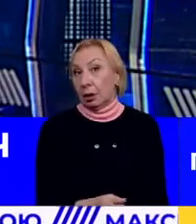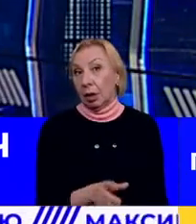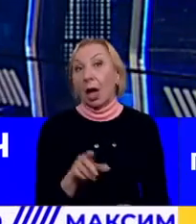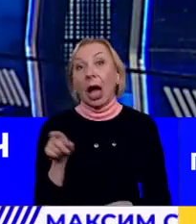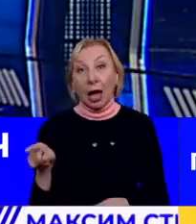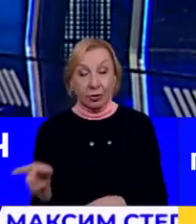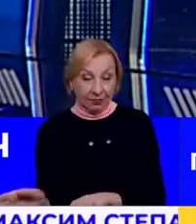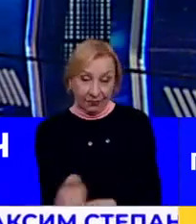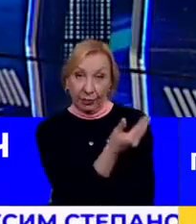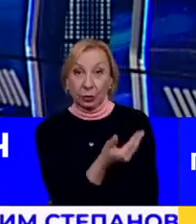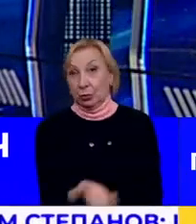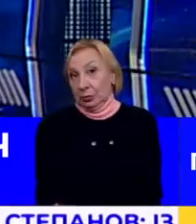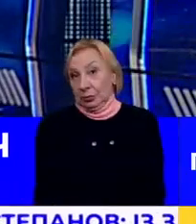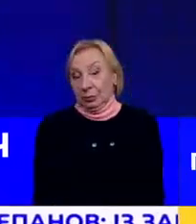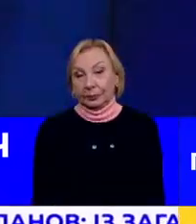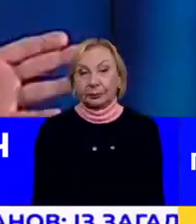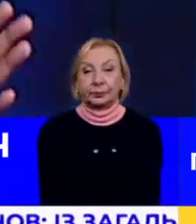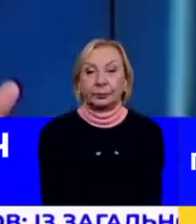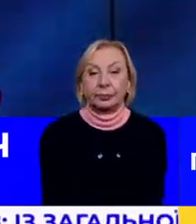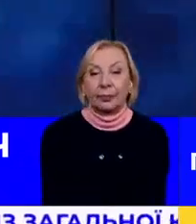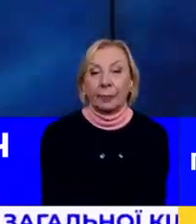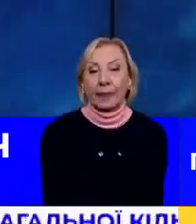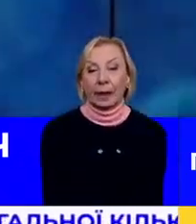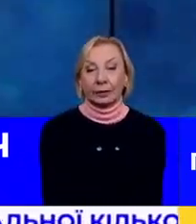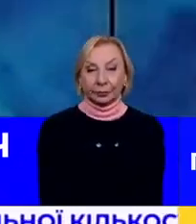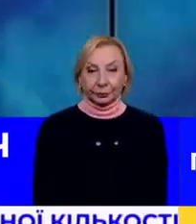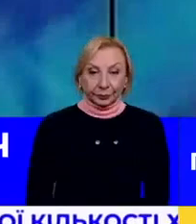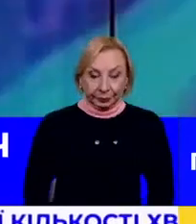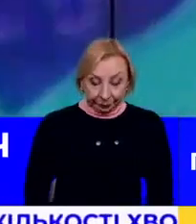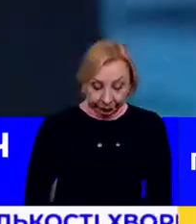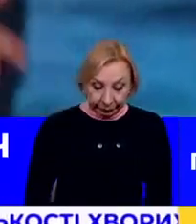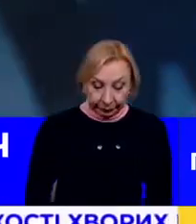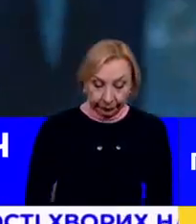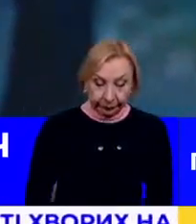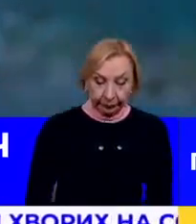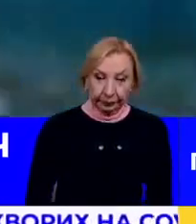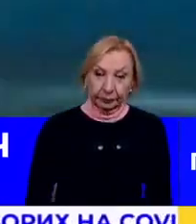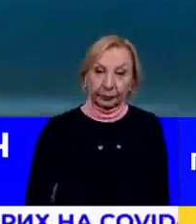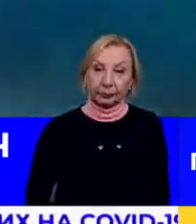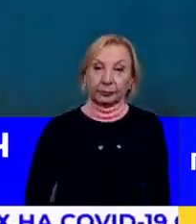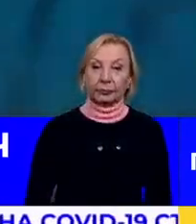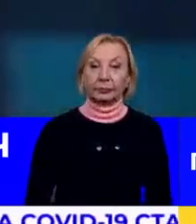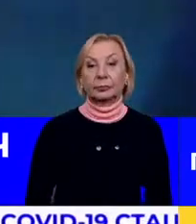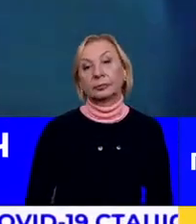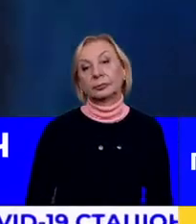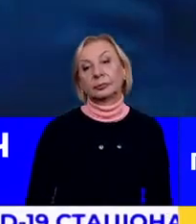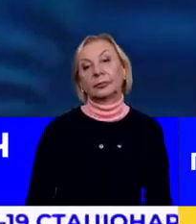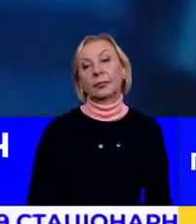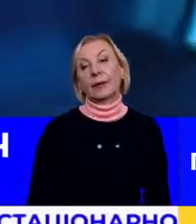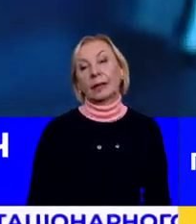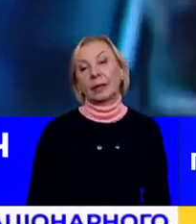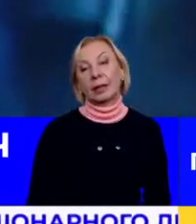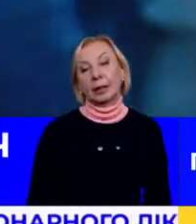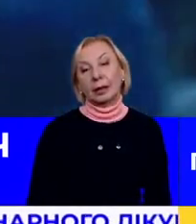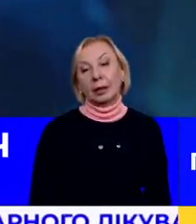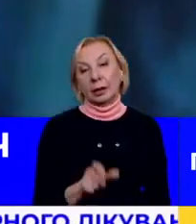выведут танки. Почула, пан Андрій, чому питаю? Тому що ми маємо певні результати отак у Слов'янську, і людей це здивувало, обурило, тому я мусила